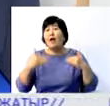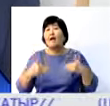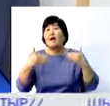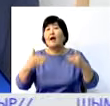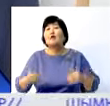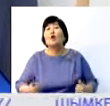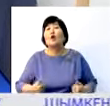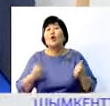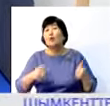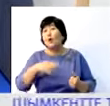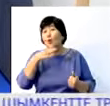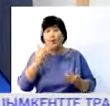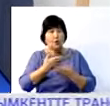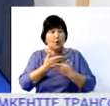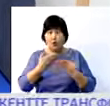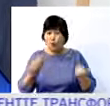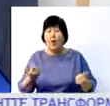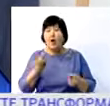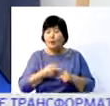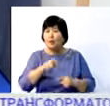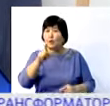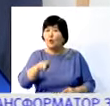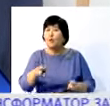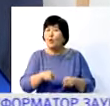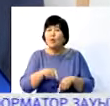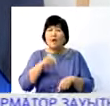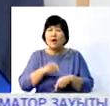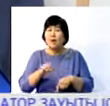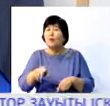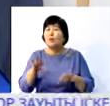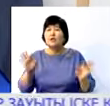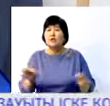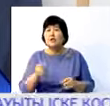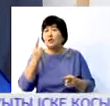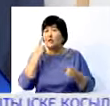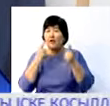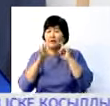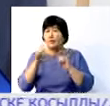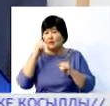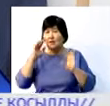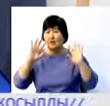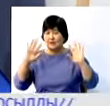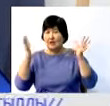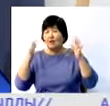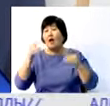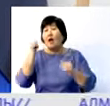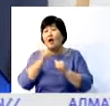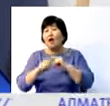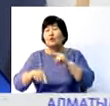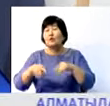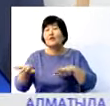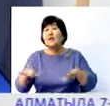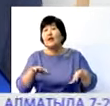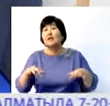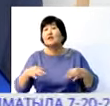ұмтылысы көбіне жоқ болады. Бірақ бұл кісі де ондай байқалынбайды, ешқашан да жаңа көзінен от жанып әрбір өтіліп атқан іс-шара